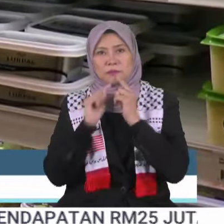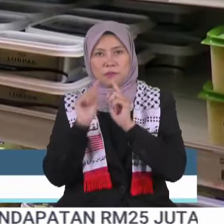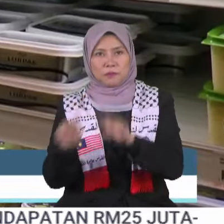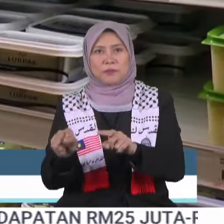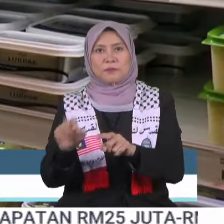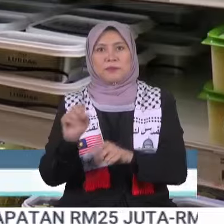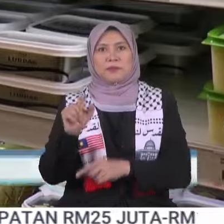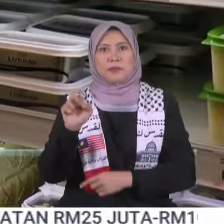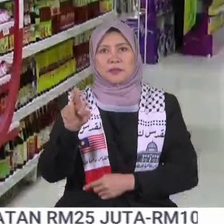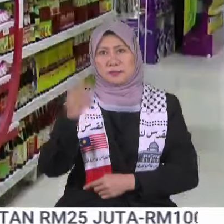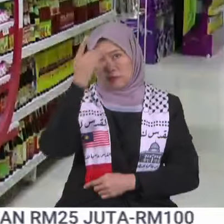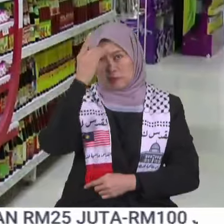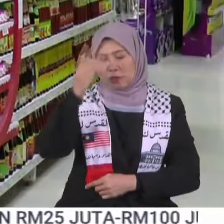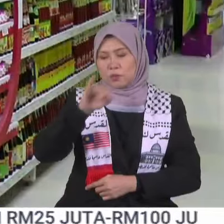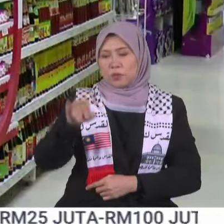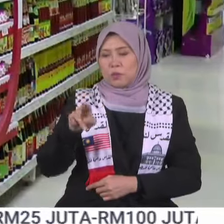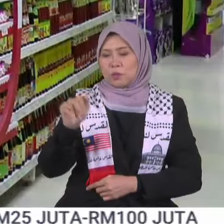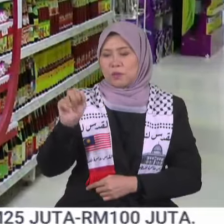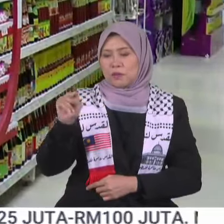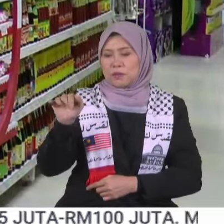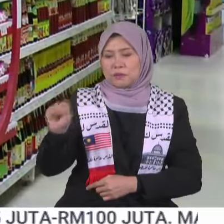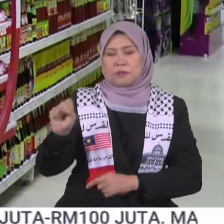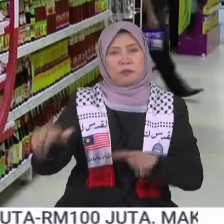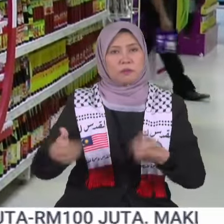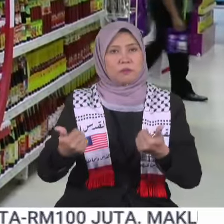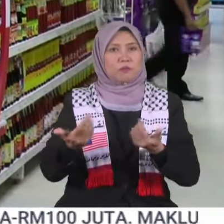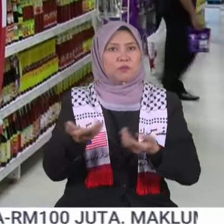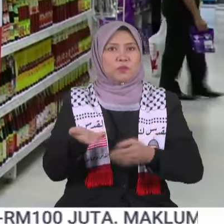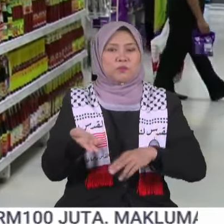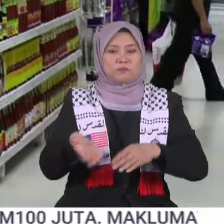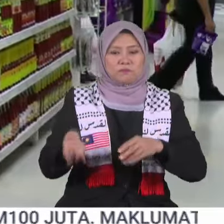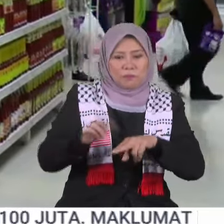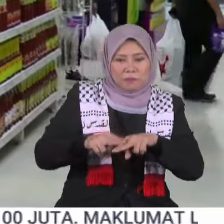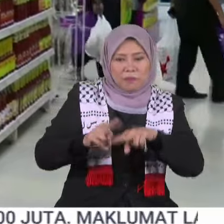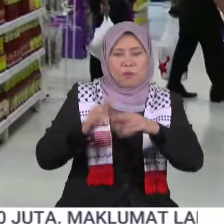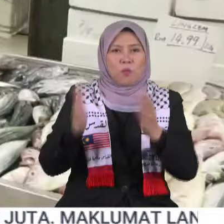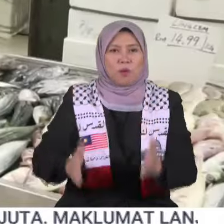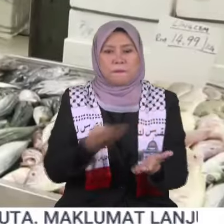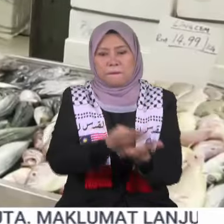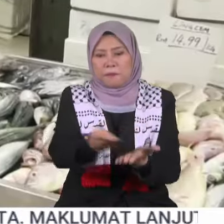Senator Datuk Johannes Abdul Aziz mengenai langkah meningkatkan kuasa beli rakyat.